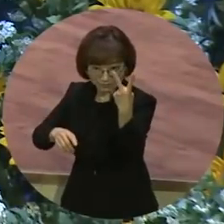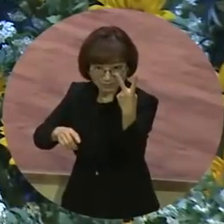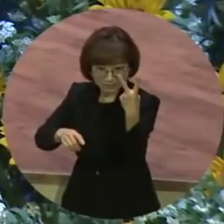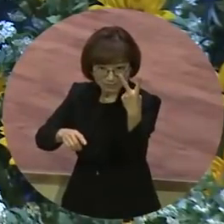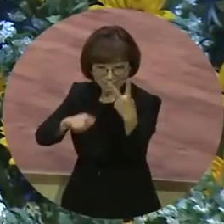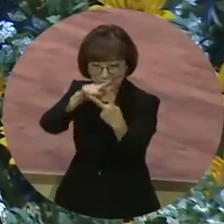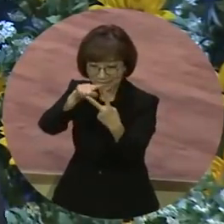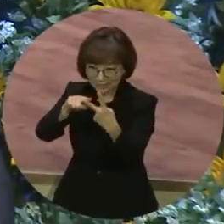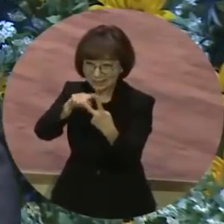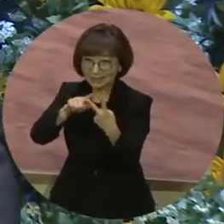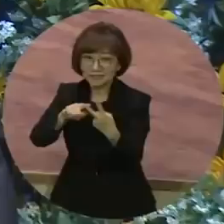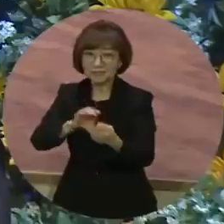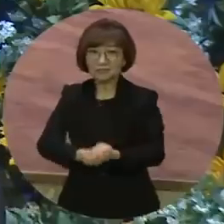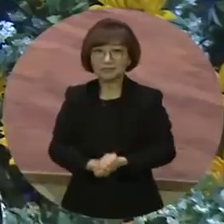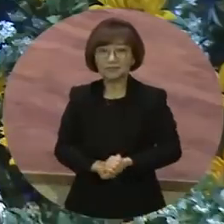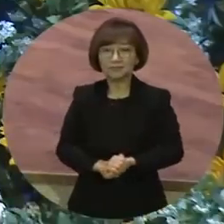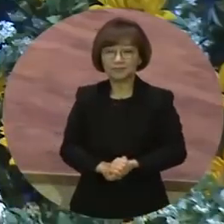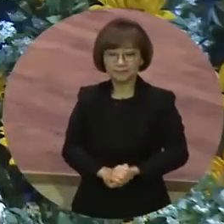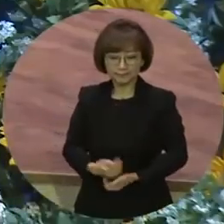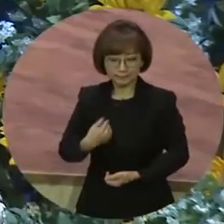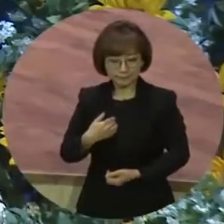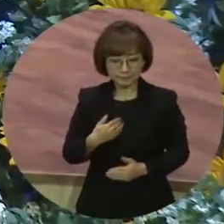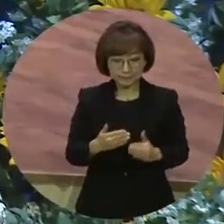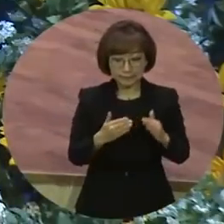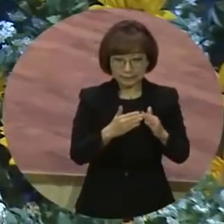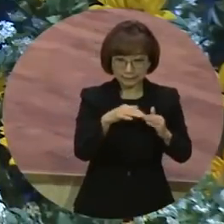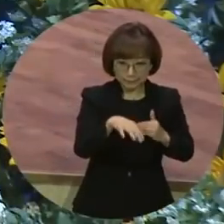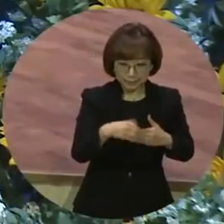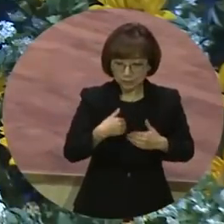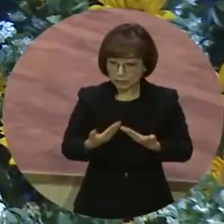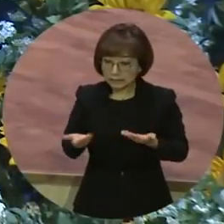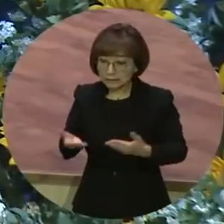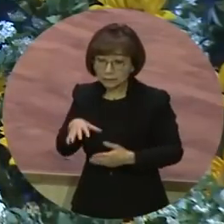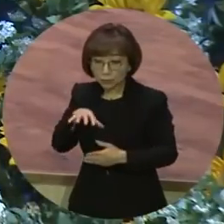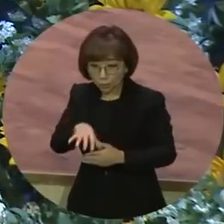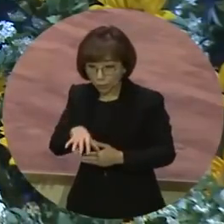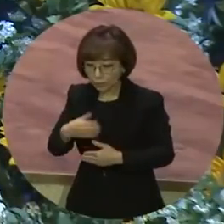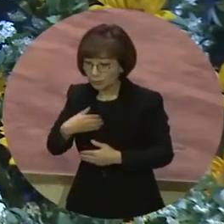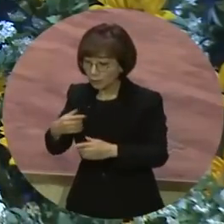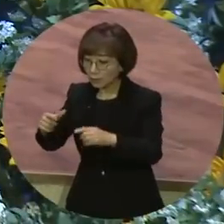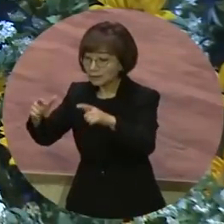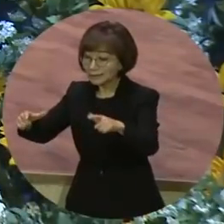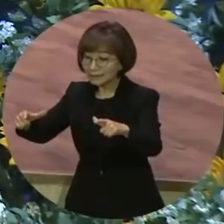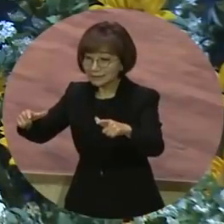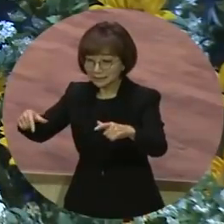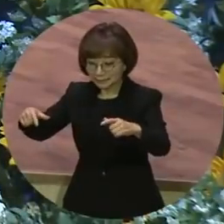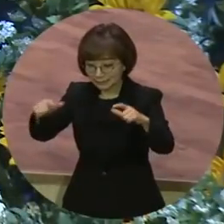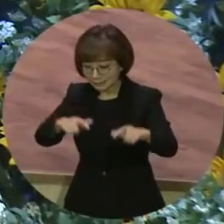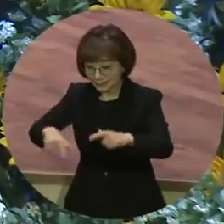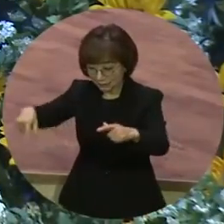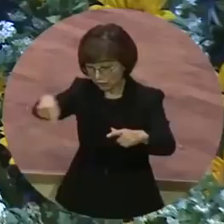말씀 운동 가까이 내 집에서부터 내 직장에서 내 살고 있는 지역에서